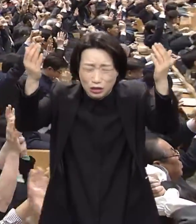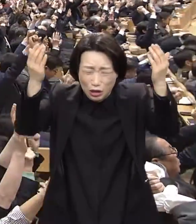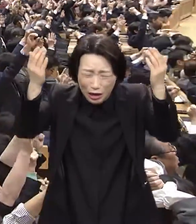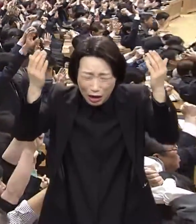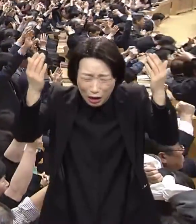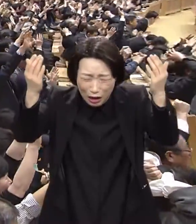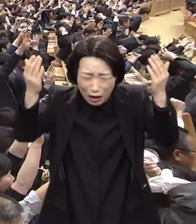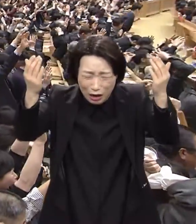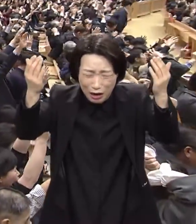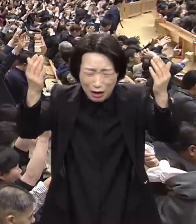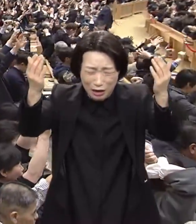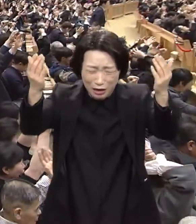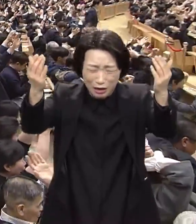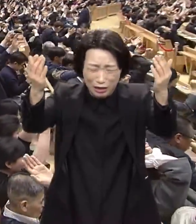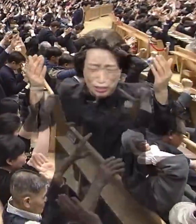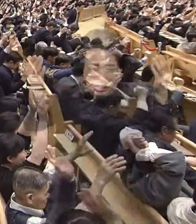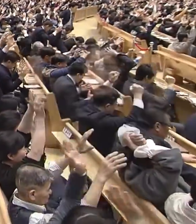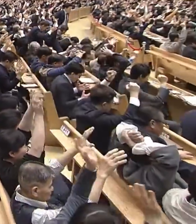주여!